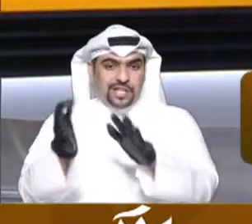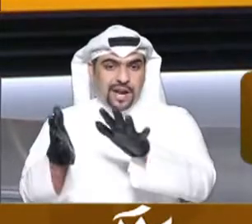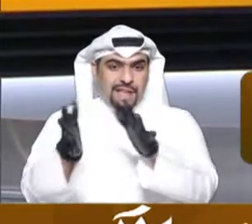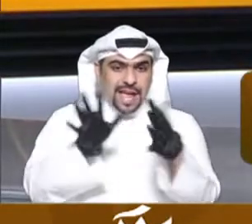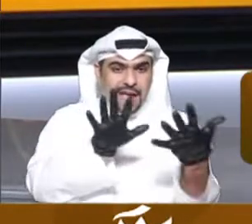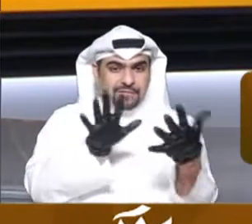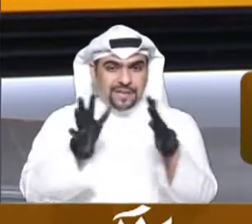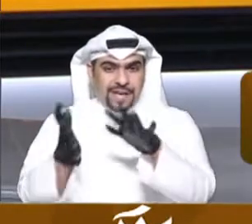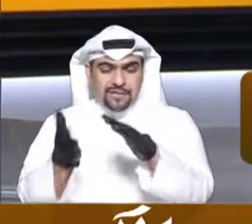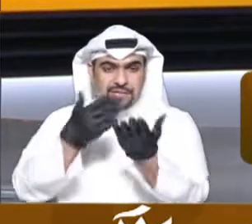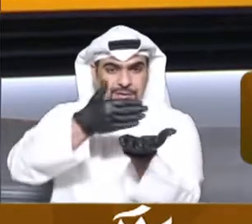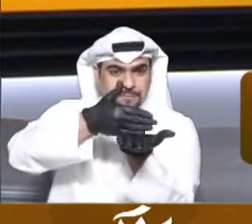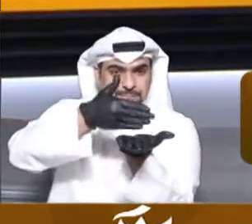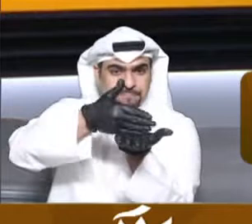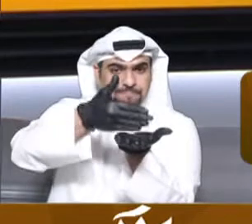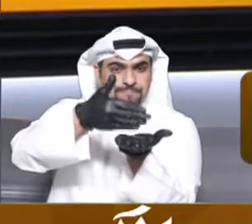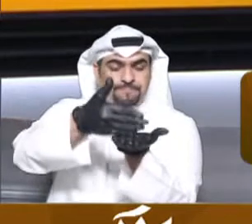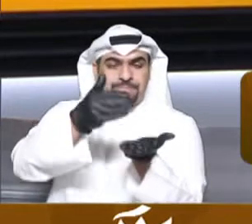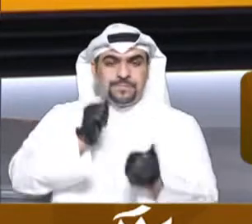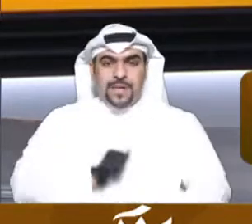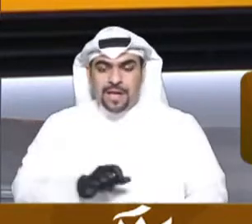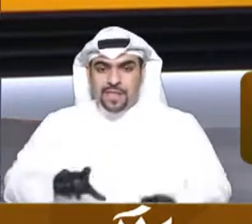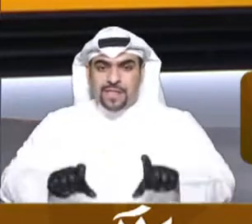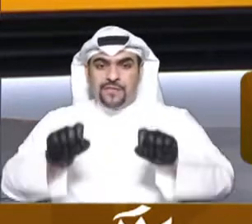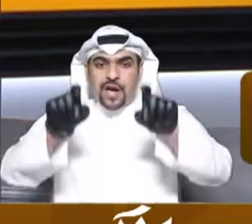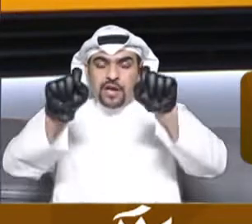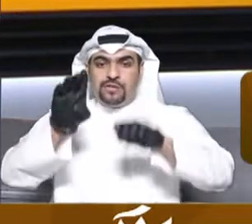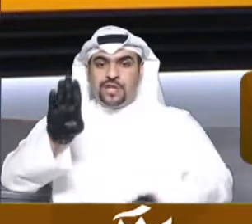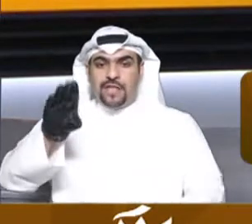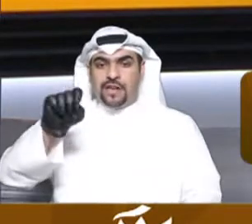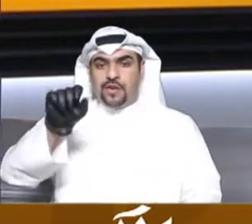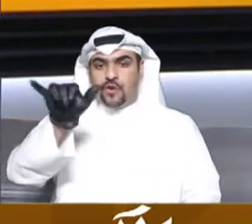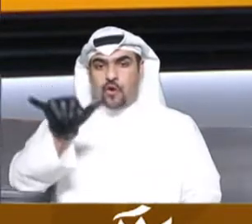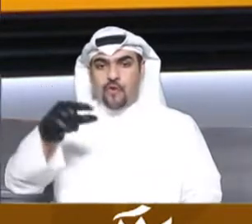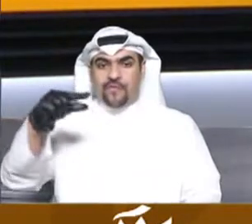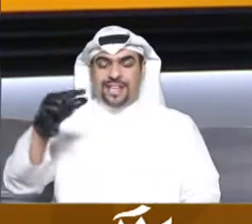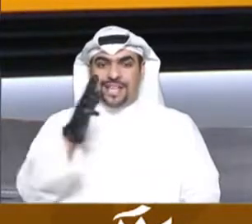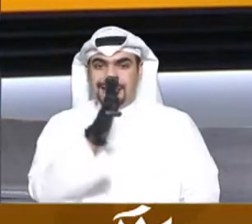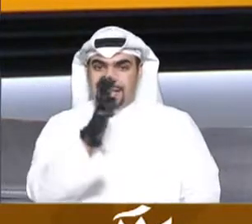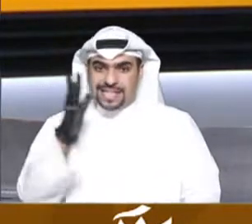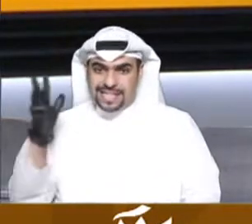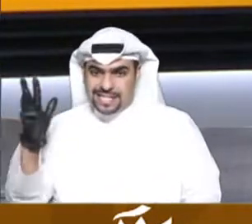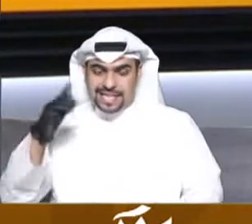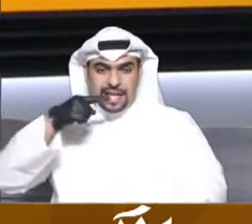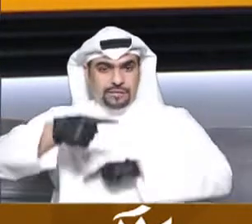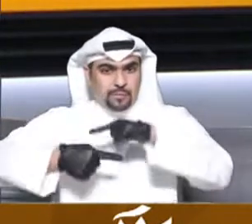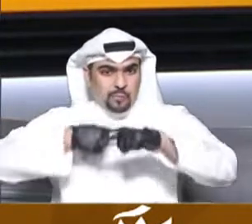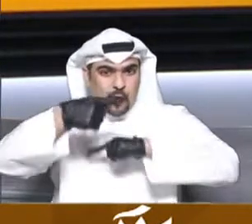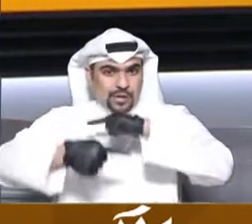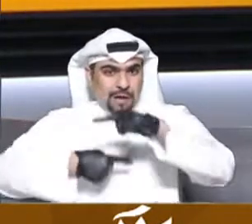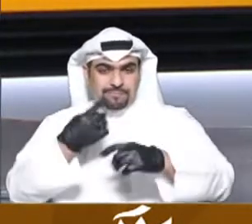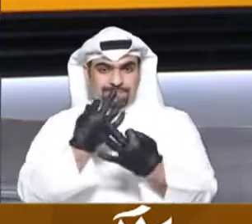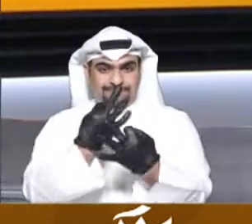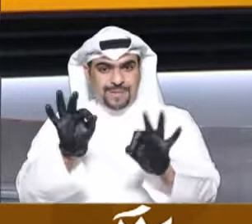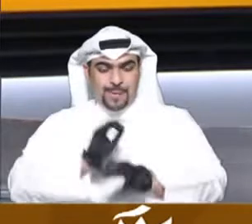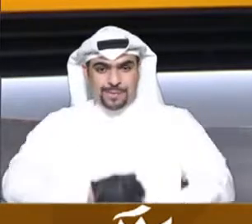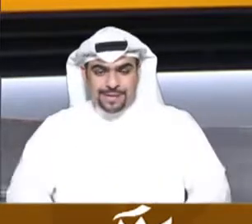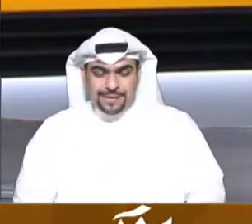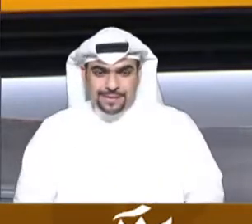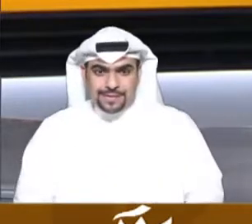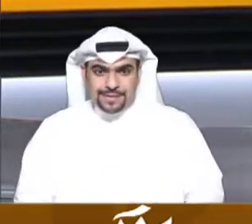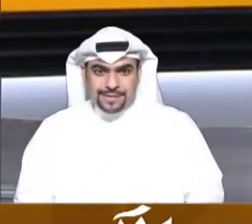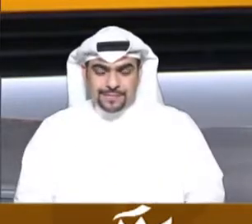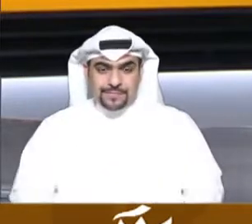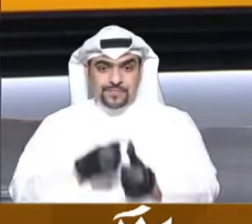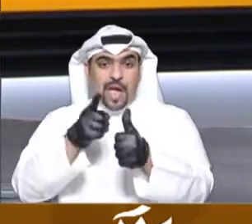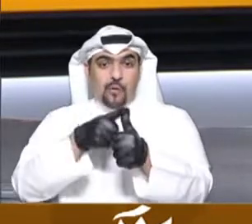من خلال منظومة عمل إعلامية متكاملة لمتابعة الأحداث المتسارعة أولا بأول. نشوف